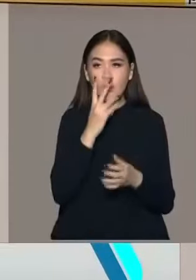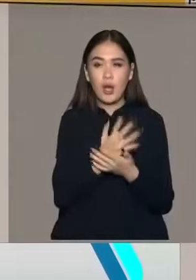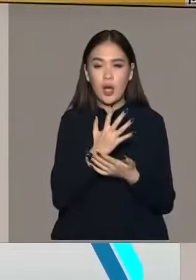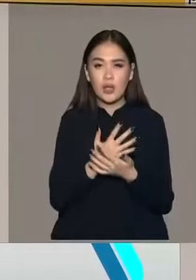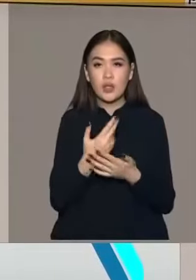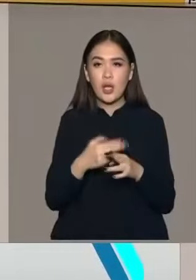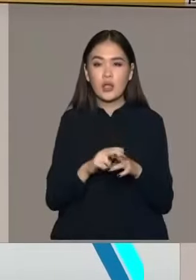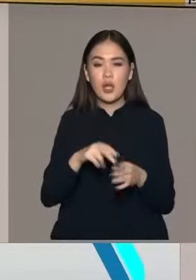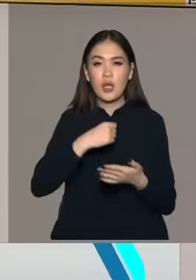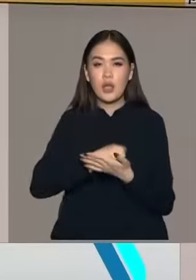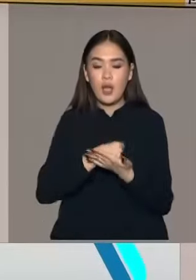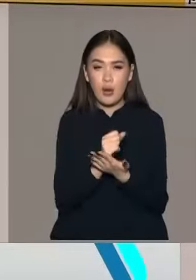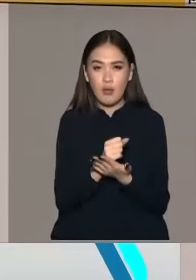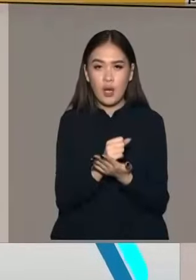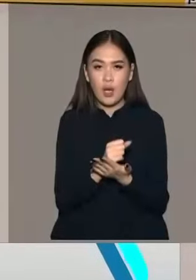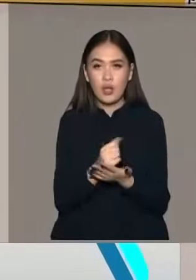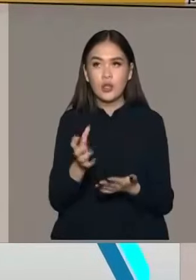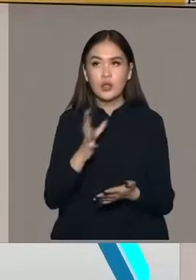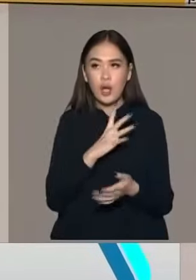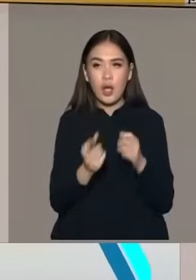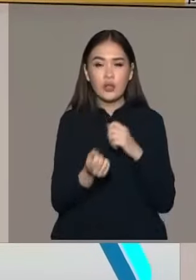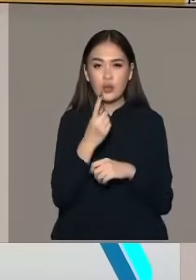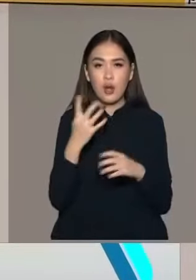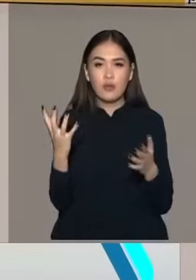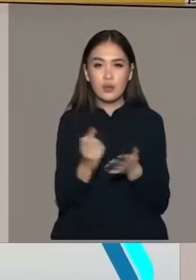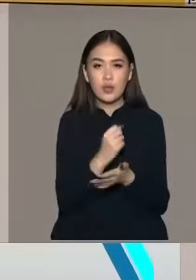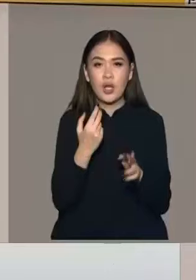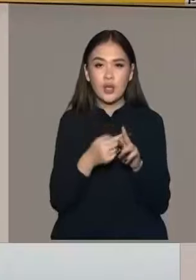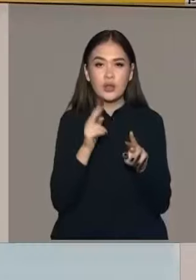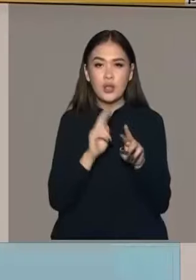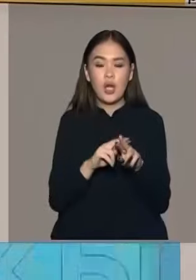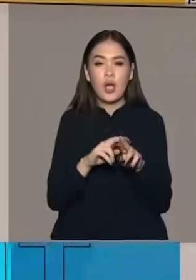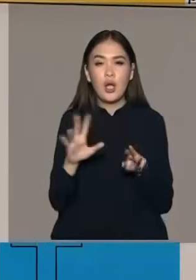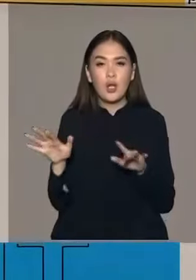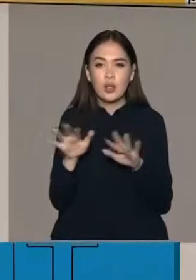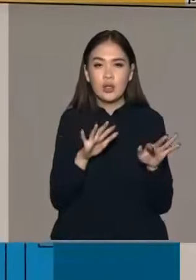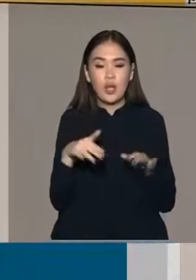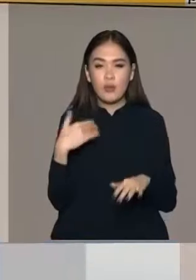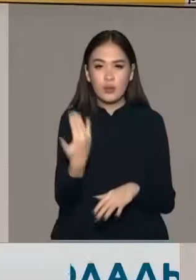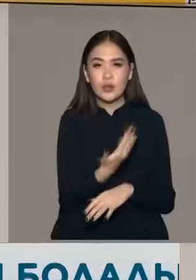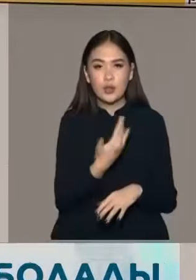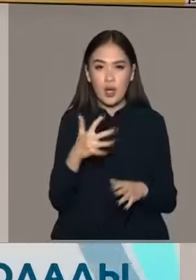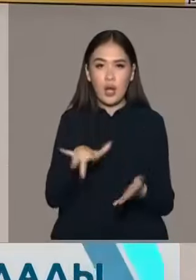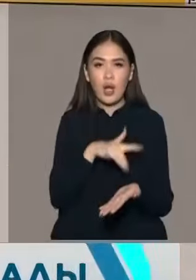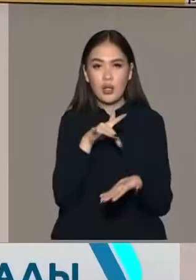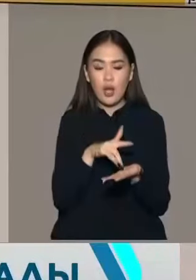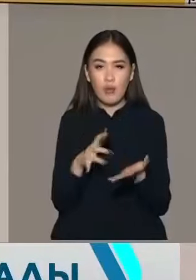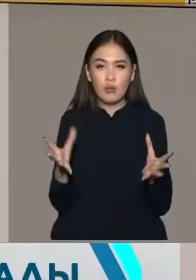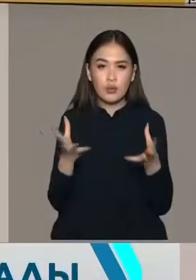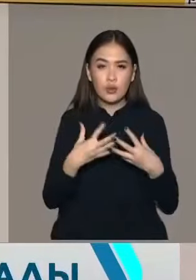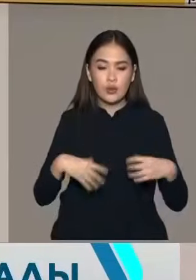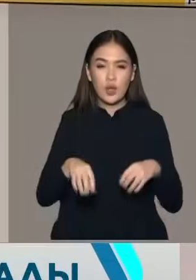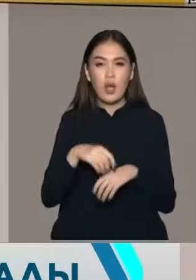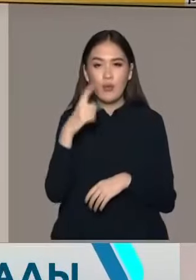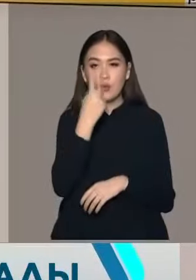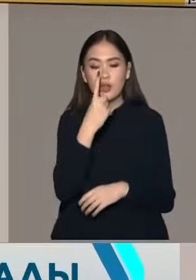қазір таңба деген жүйе пайда болды. Ол таңба жүйесінде бізде қала бойынша осы